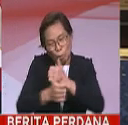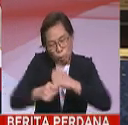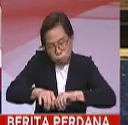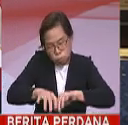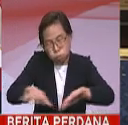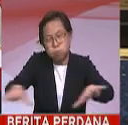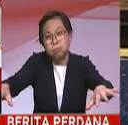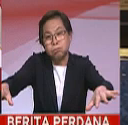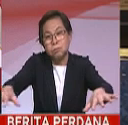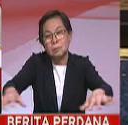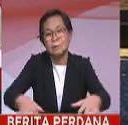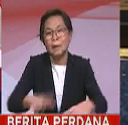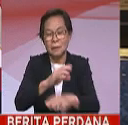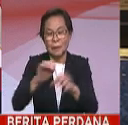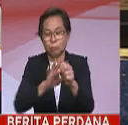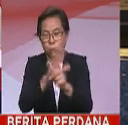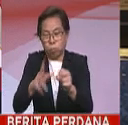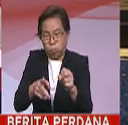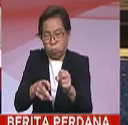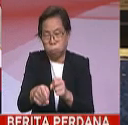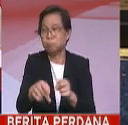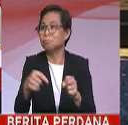rantaian COVID-19 ini,